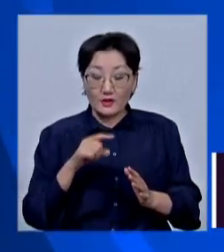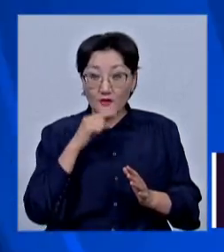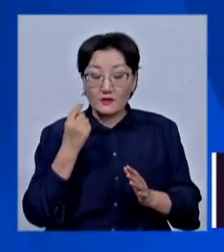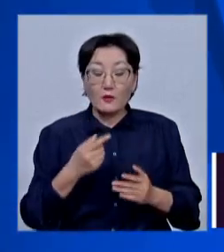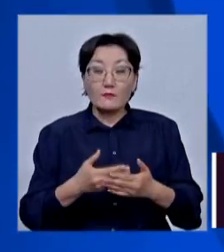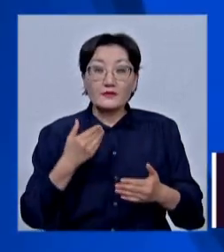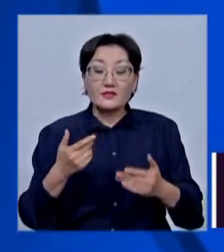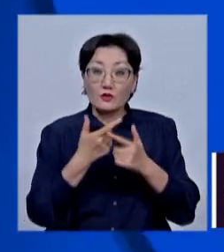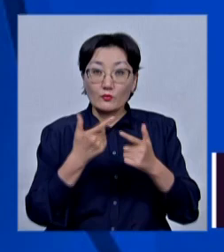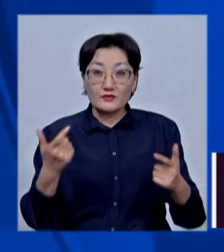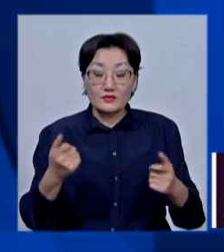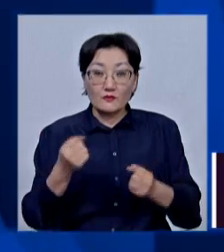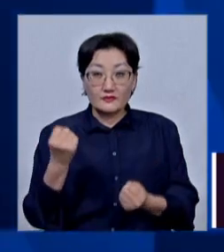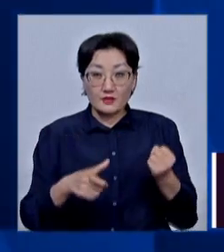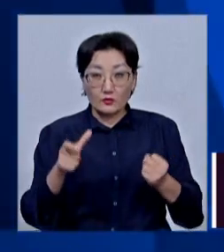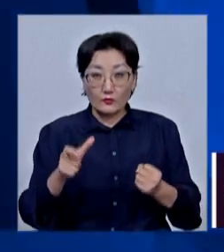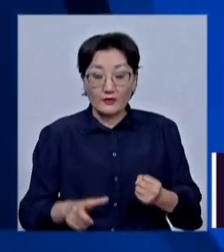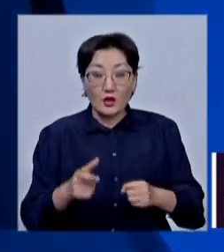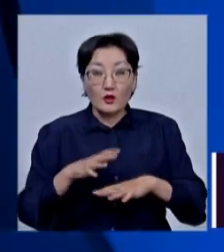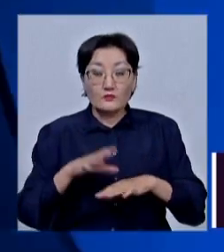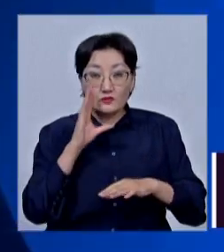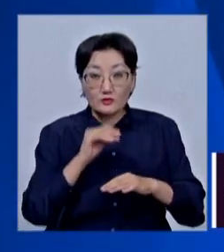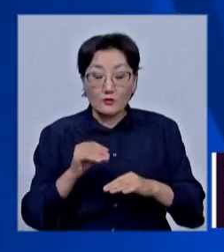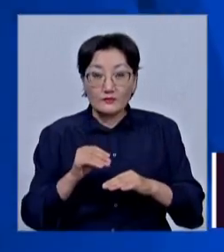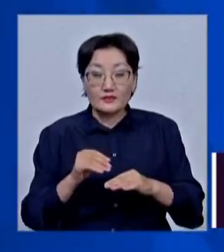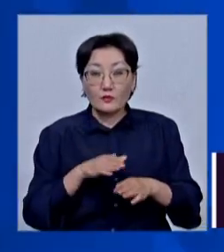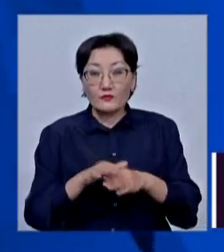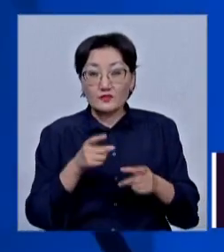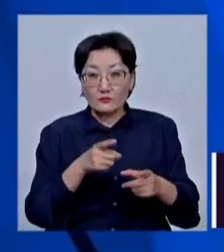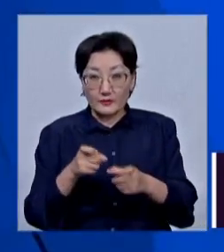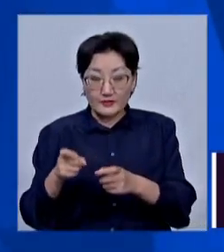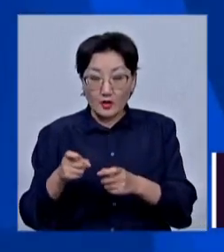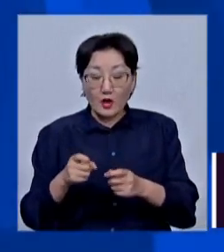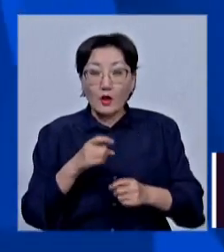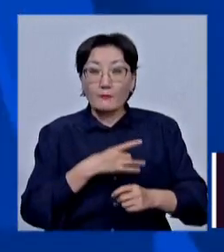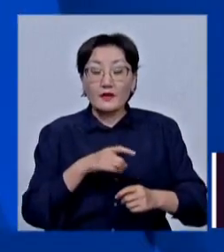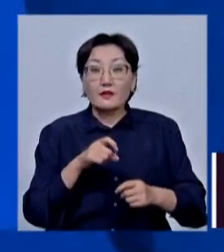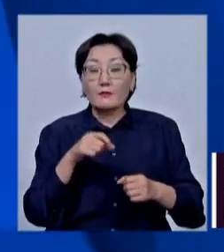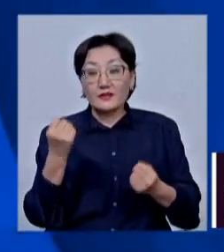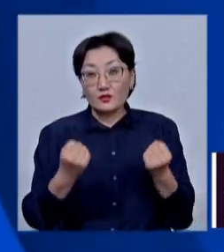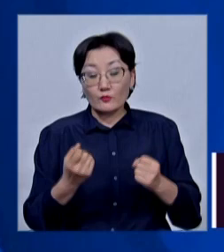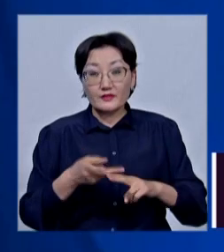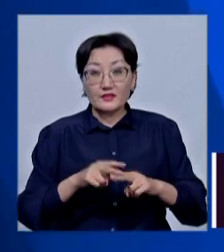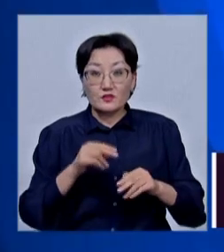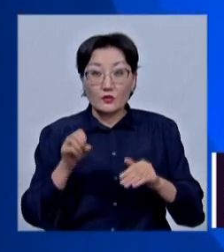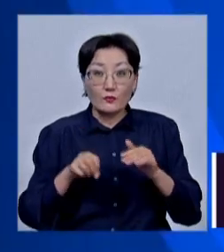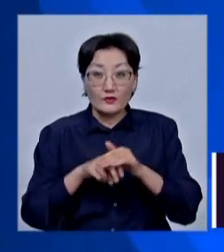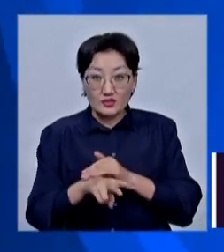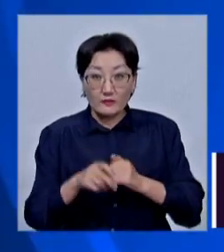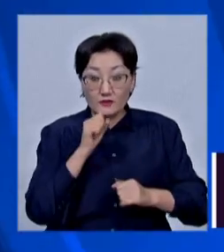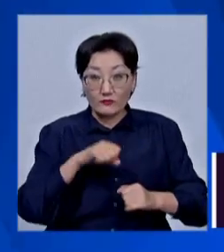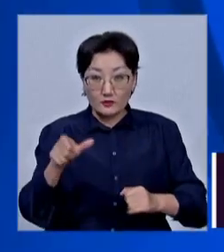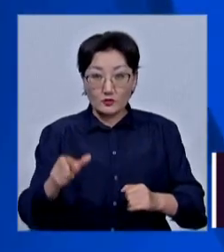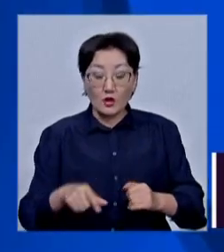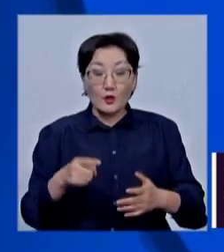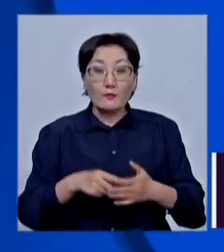По предварительной информации, водитель инкассатора успел произвести несколько выстрелов по белой «Нексии», на которой скрылись нападавшие.